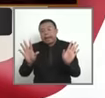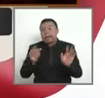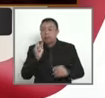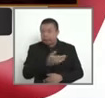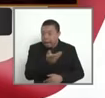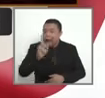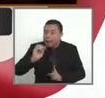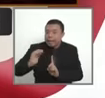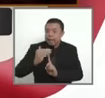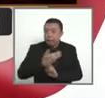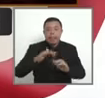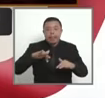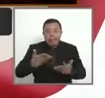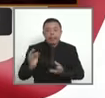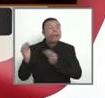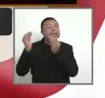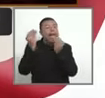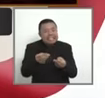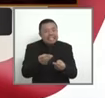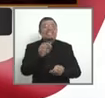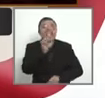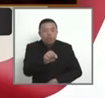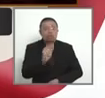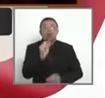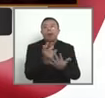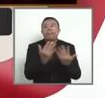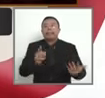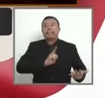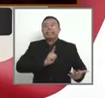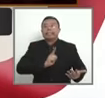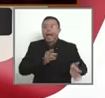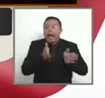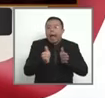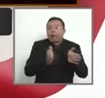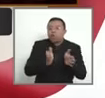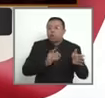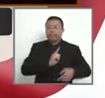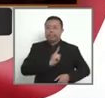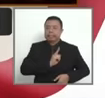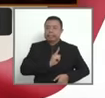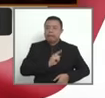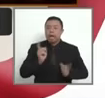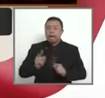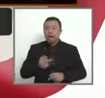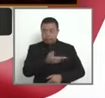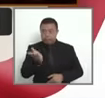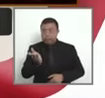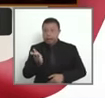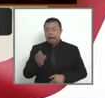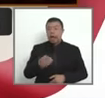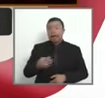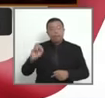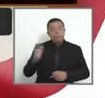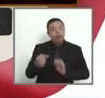pemilujo saya baru ikut pemilu dan uskan memilih itu di tahun 2019 Ketika